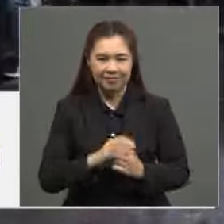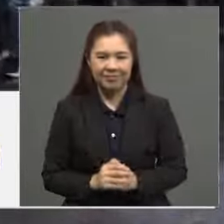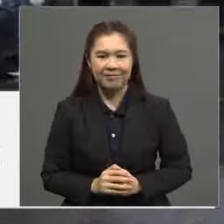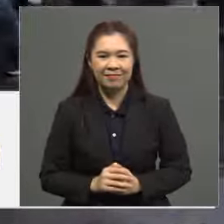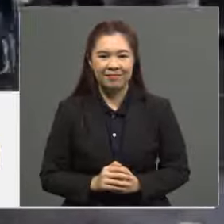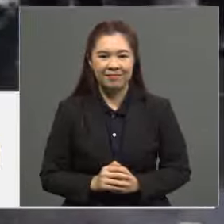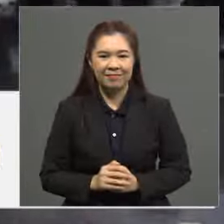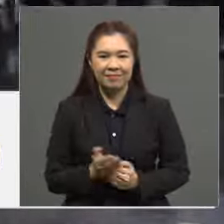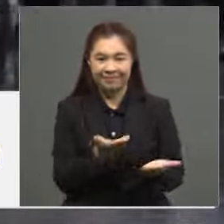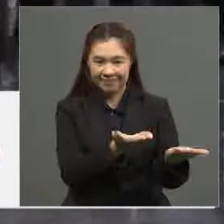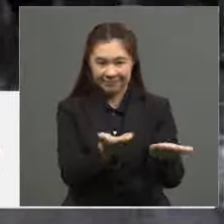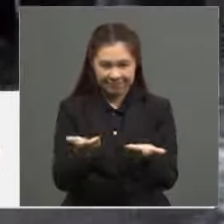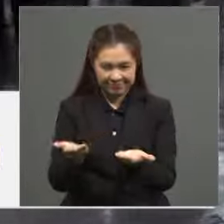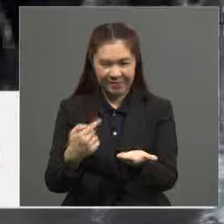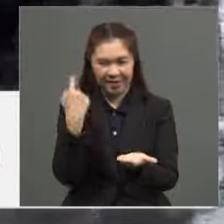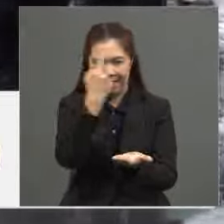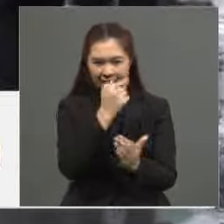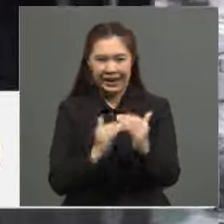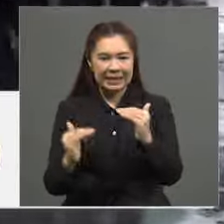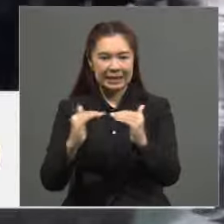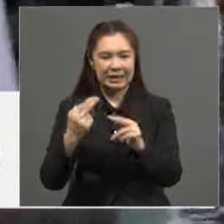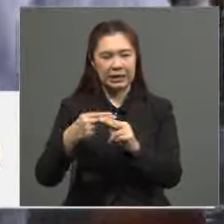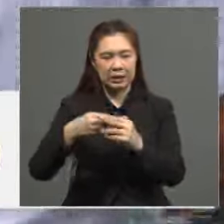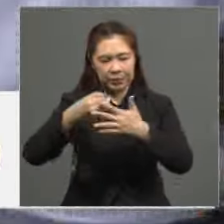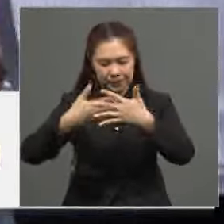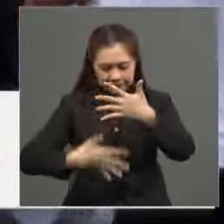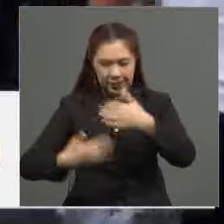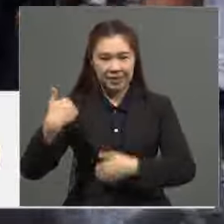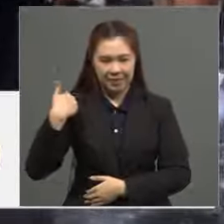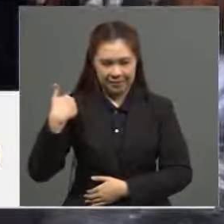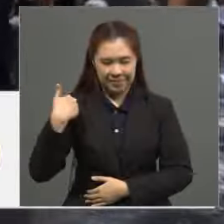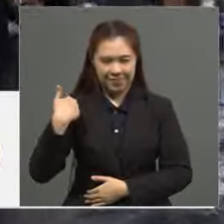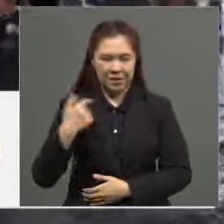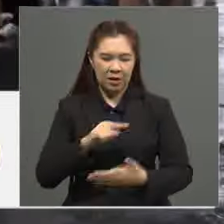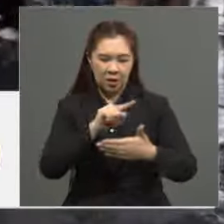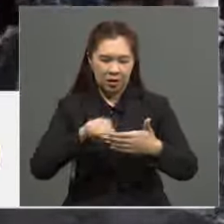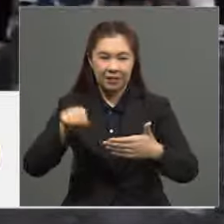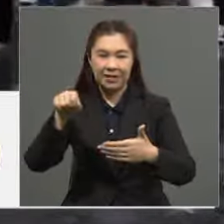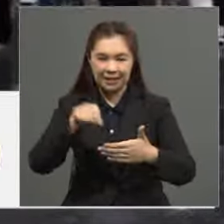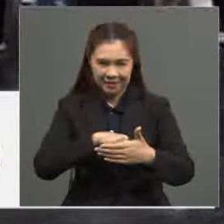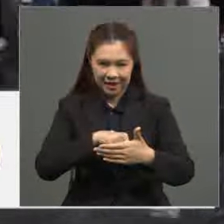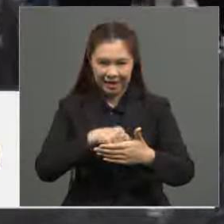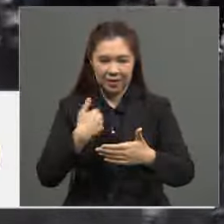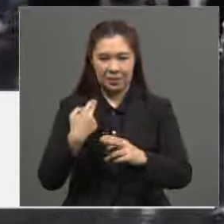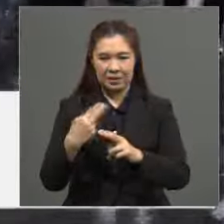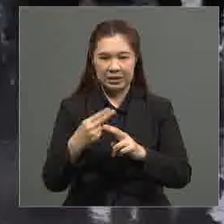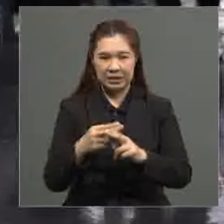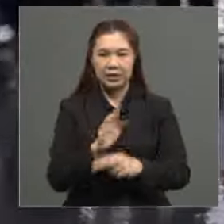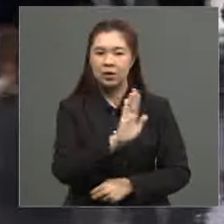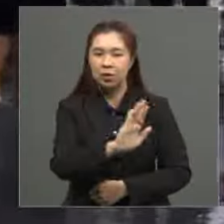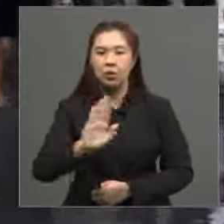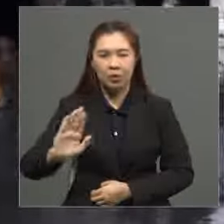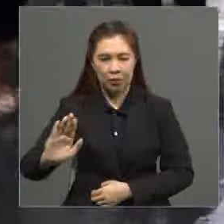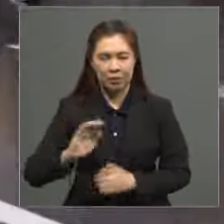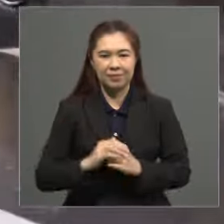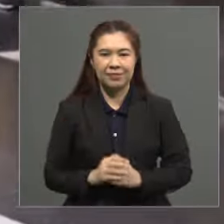ค่ะเชิญชวนนะคะสำหรับผู้มีสิทธิ์ออกเสียงเลือกตั้งกันทุกคนนะคะออกไปใช้สิทธิ์การณหน่วยเลือกตั้งที่มีชื่ออยู่นั่นเองค่ะครับ